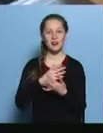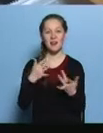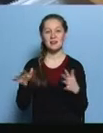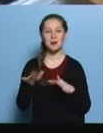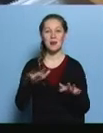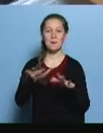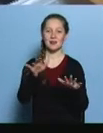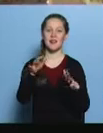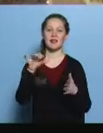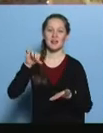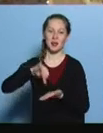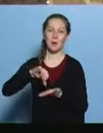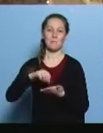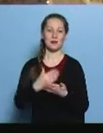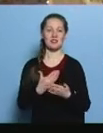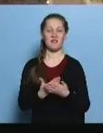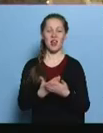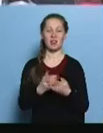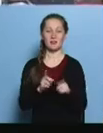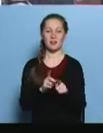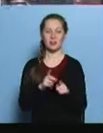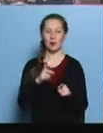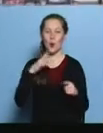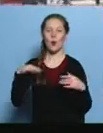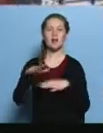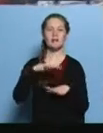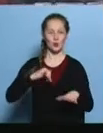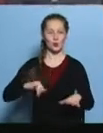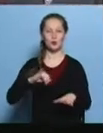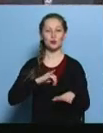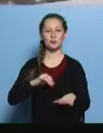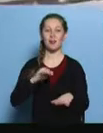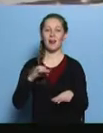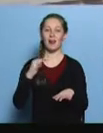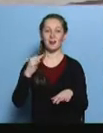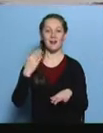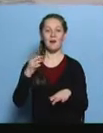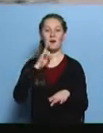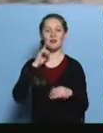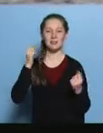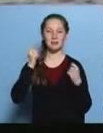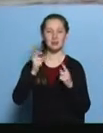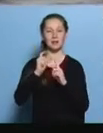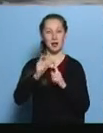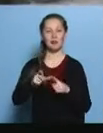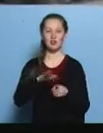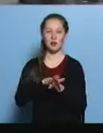мероприятиях и представляют страной и Удмуртию. Молодые спортсмены в долгу точно не останутся. Обещают новые победы, медали и почет